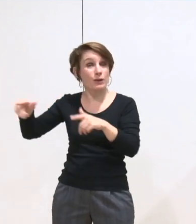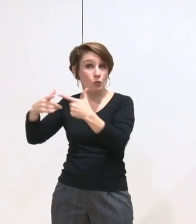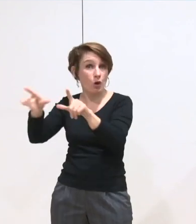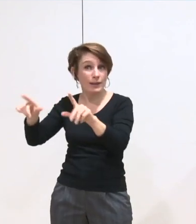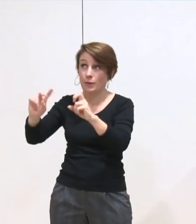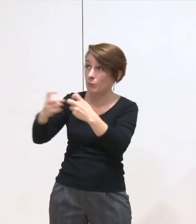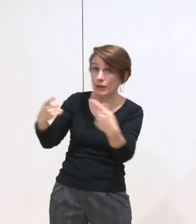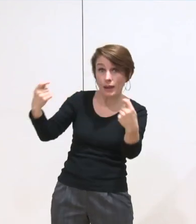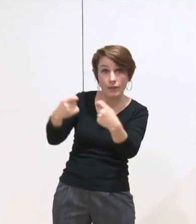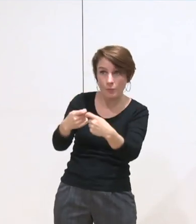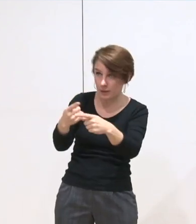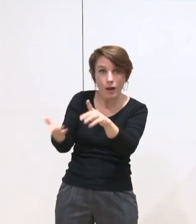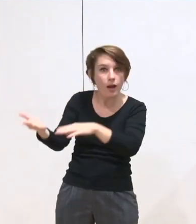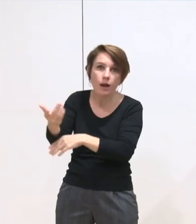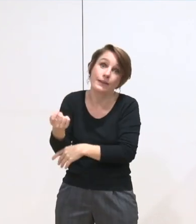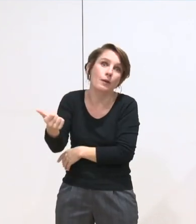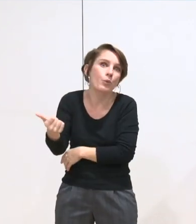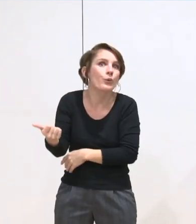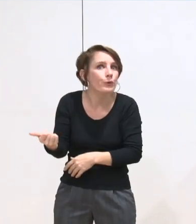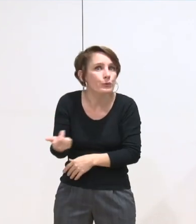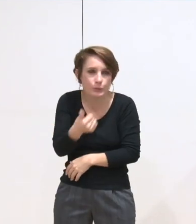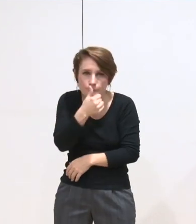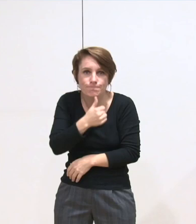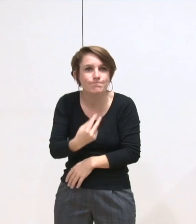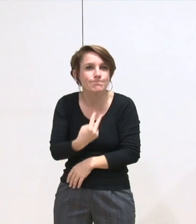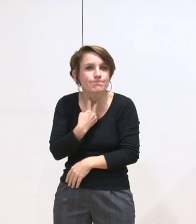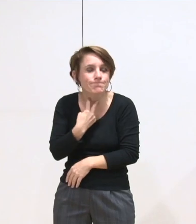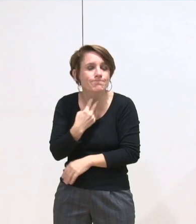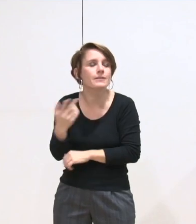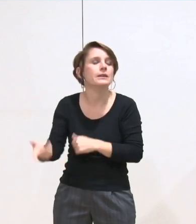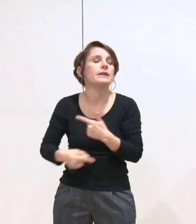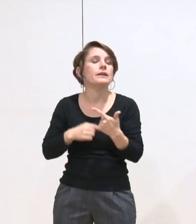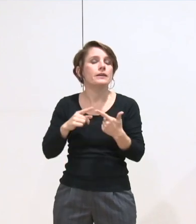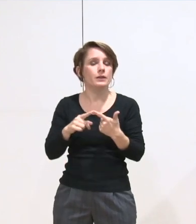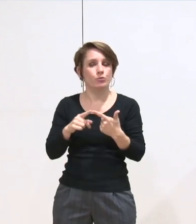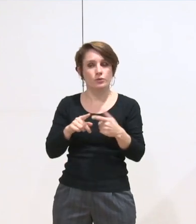loyers qui sont accessibles. Il y a aussi de ce point de vue-là, et on